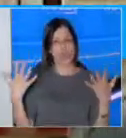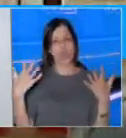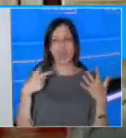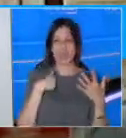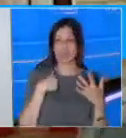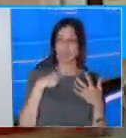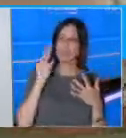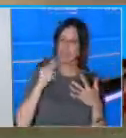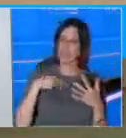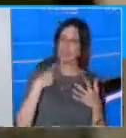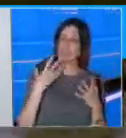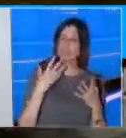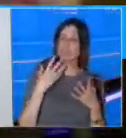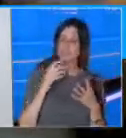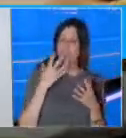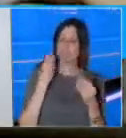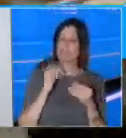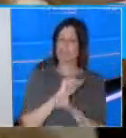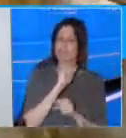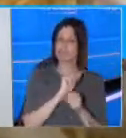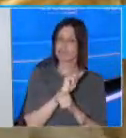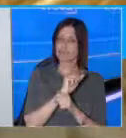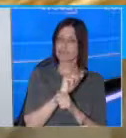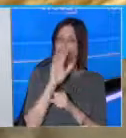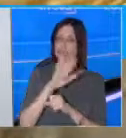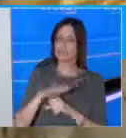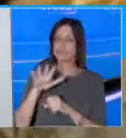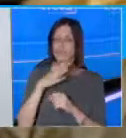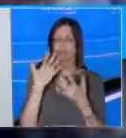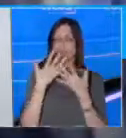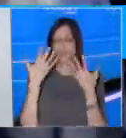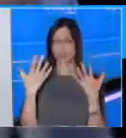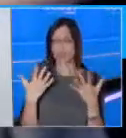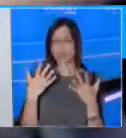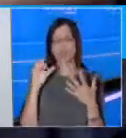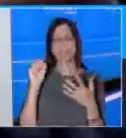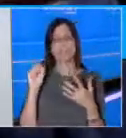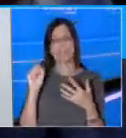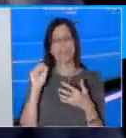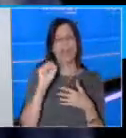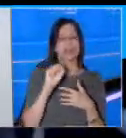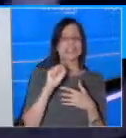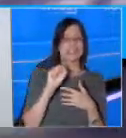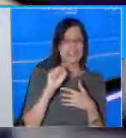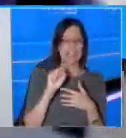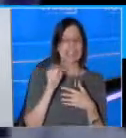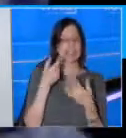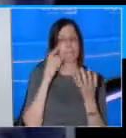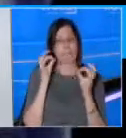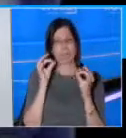אני יש לי לא מעט טענות לרשתות הגדולות, ל-Yes Planet, לסינימה סיטי, בעיקר,